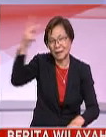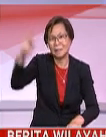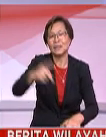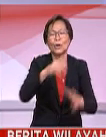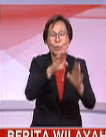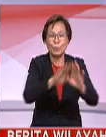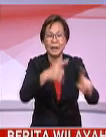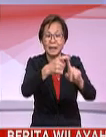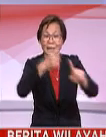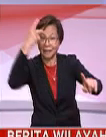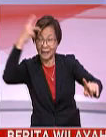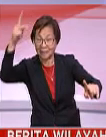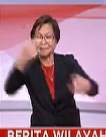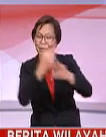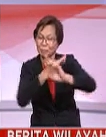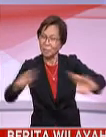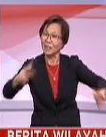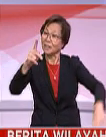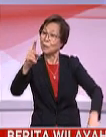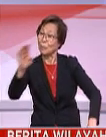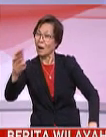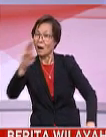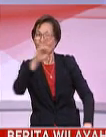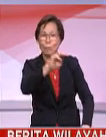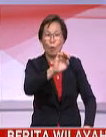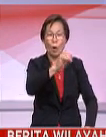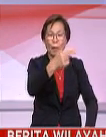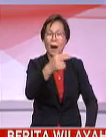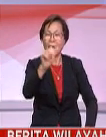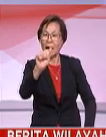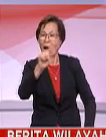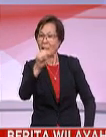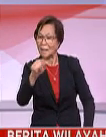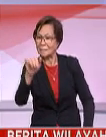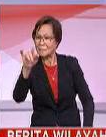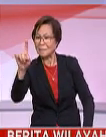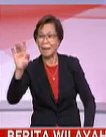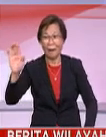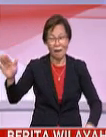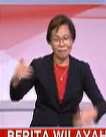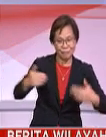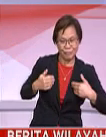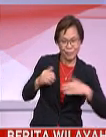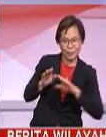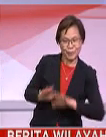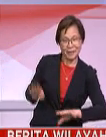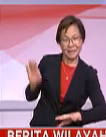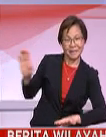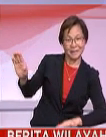Kembang hari ini. Bersedia di Kota Baru, Muhammad Azidi Abdullah ada perinciannya. Azidi.